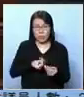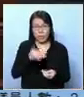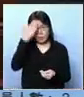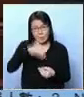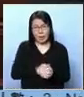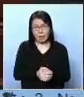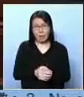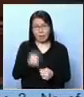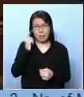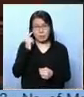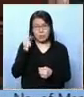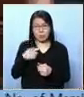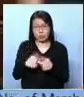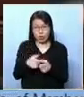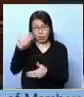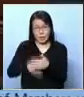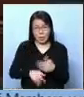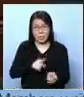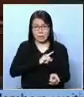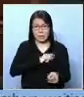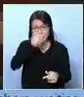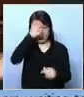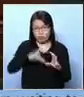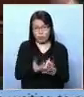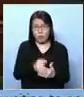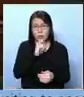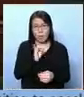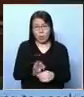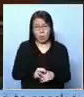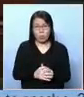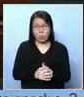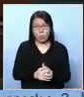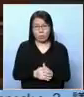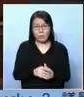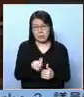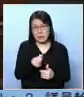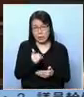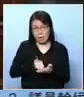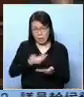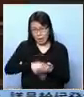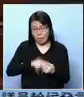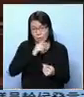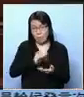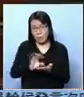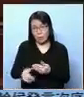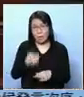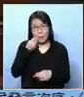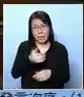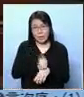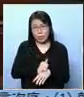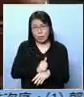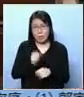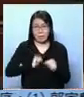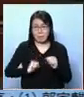削人哋嘅薪金，你自己民主黨又會唔會咁樣褪翻啲錢呢？如果係嘅，俾個機會你做個 show